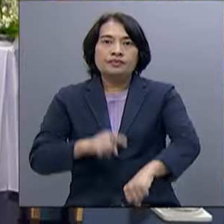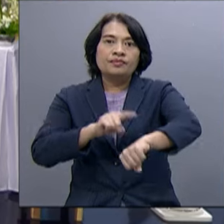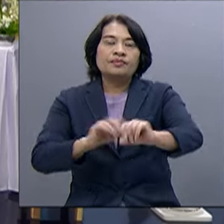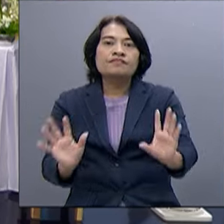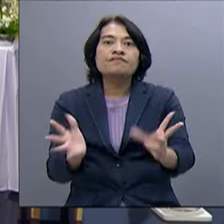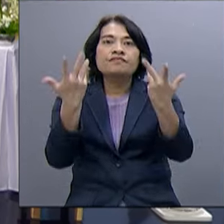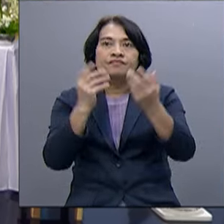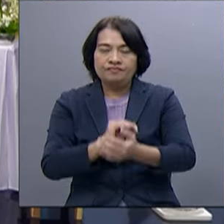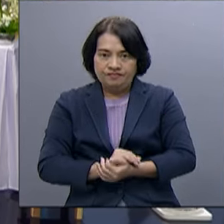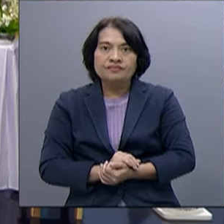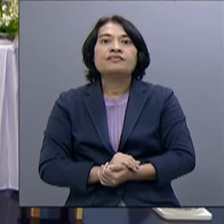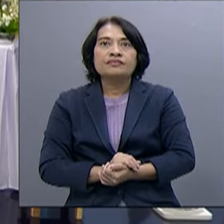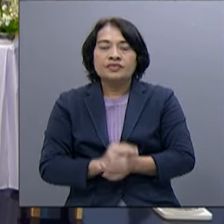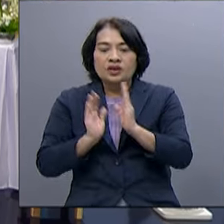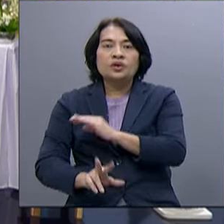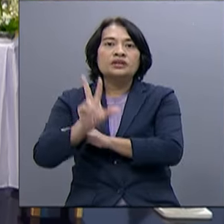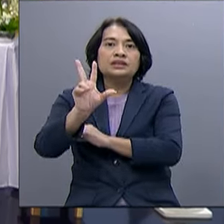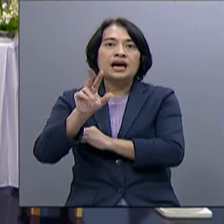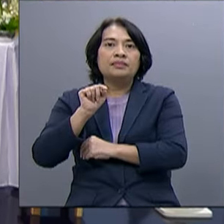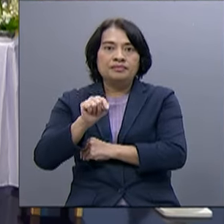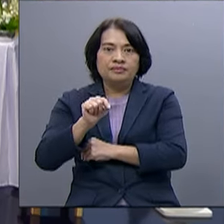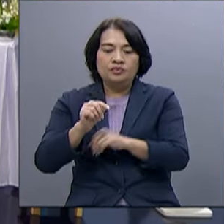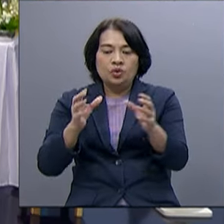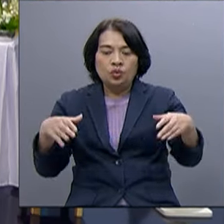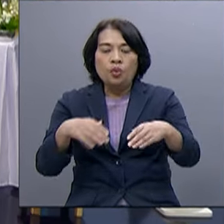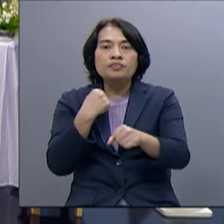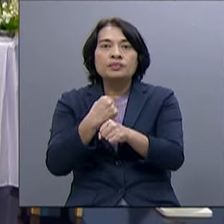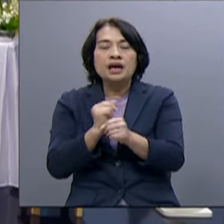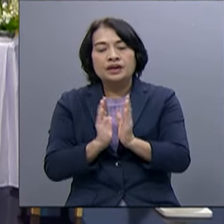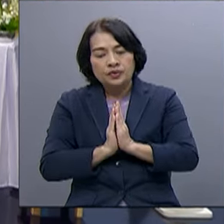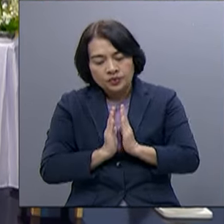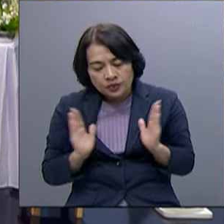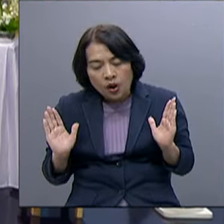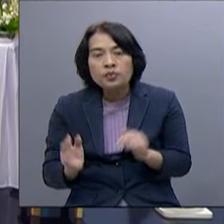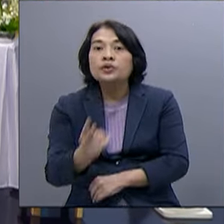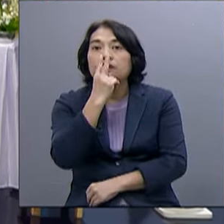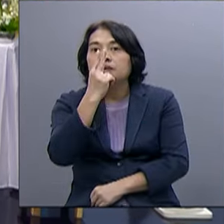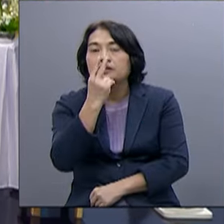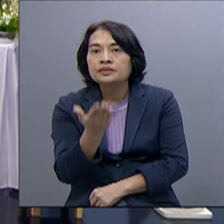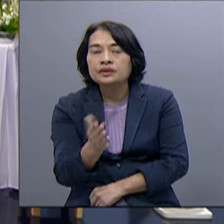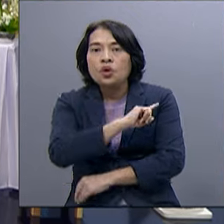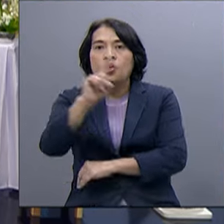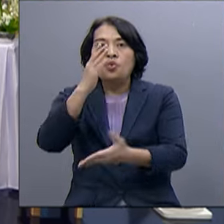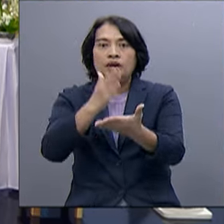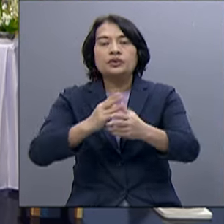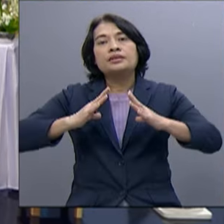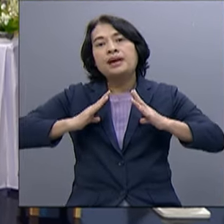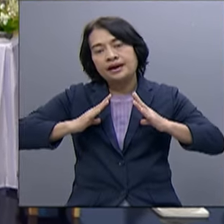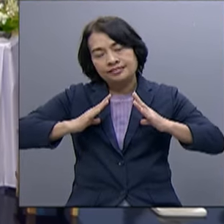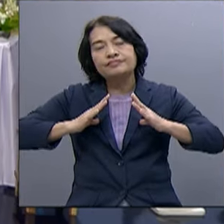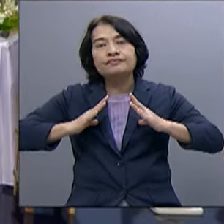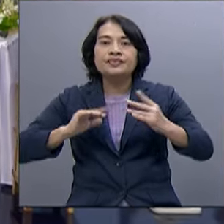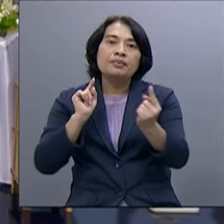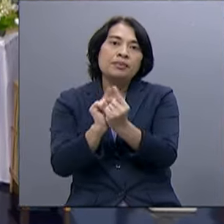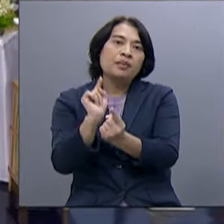การวันใหม่วาไรตี้นะครับเรา3คนและแขกรับเชิญรวมถึงทีมงานทุกคนขอบคุณสำหรับทุกการติดตามนะครับวันหยุดสุดสัปดาห์ก็พักผ่อนกันให้เต็มที่แล้วกลับมาเจอ